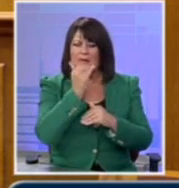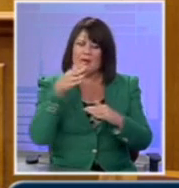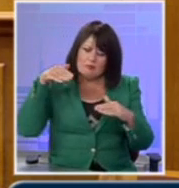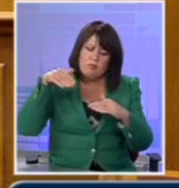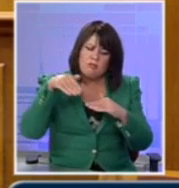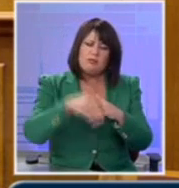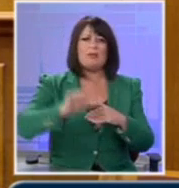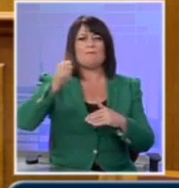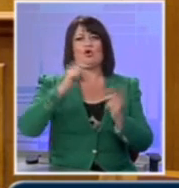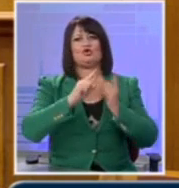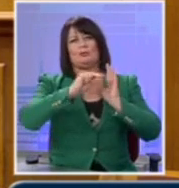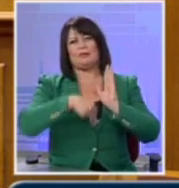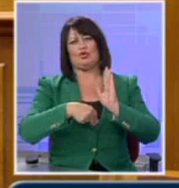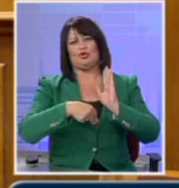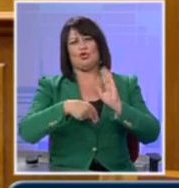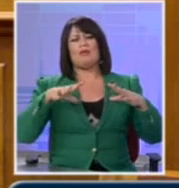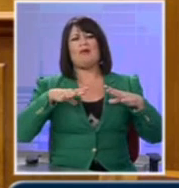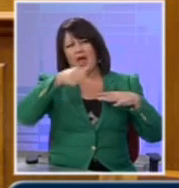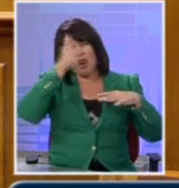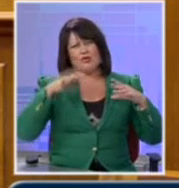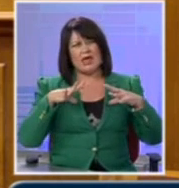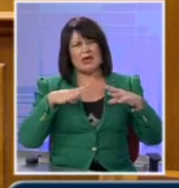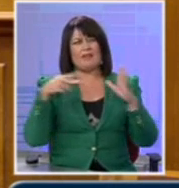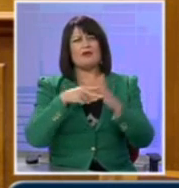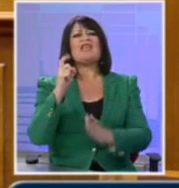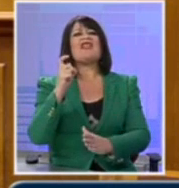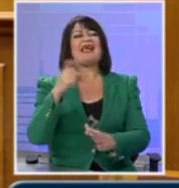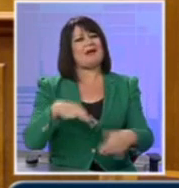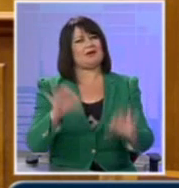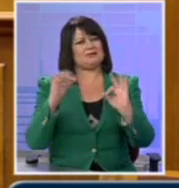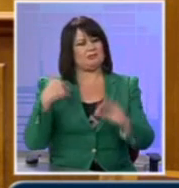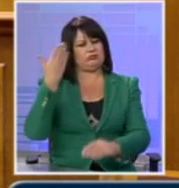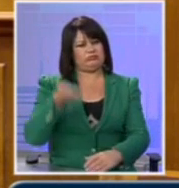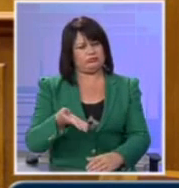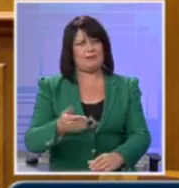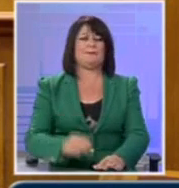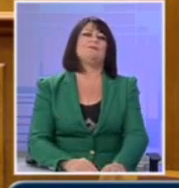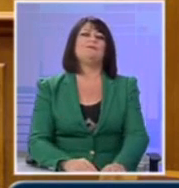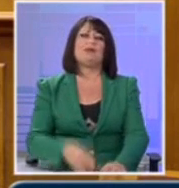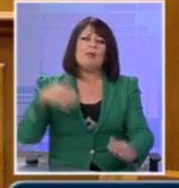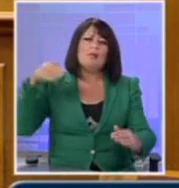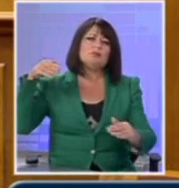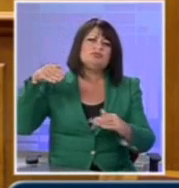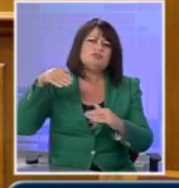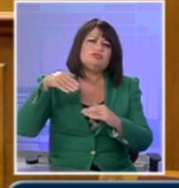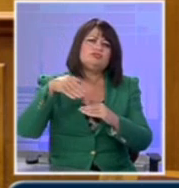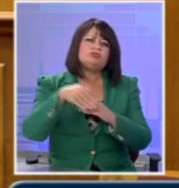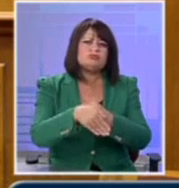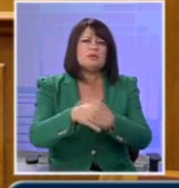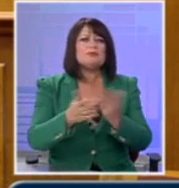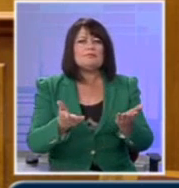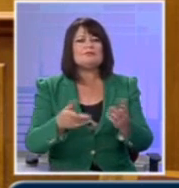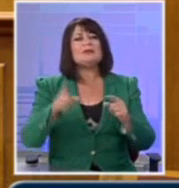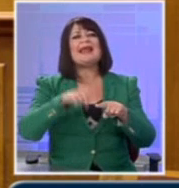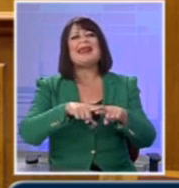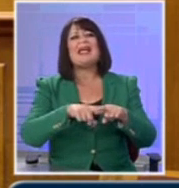εφαρμογή του πρώτου μνημονίου το καλοκαίρι του 2010. Στη διάρκεια της ύφεσης αυτής, η